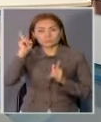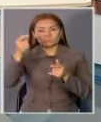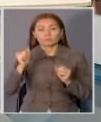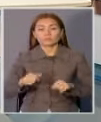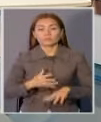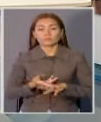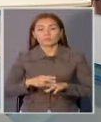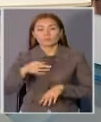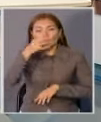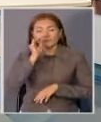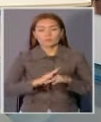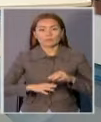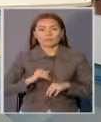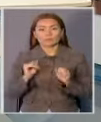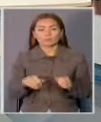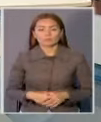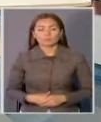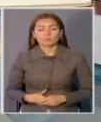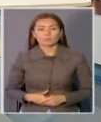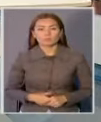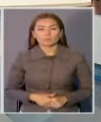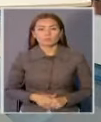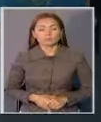стать высококвалифицированным специалистом.